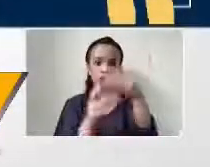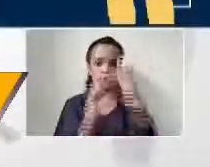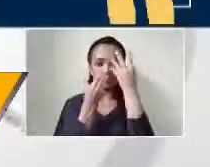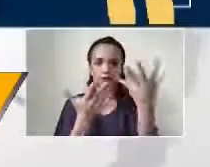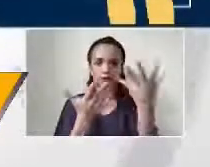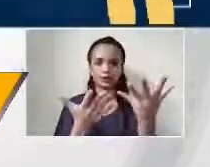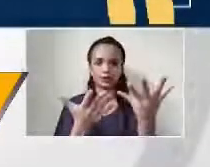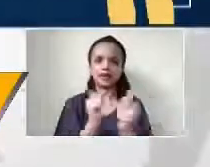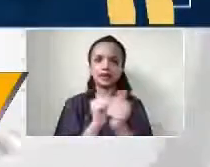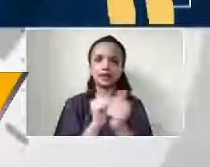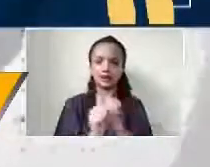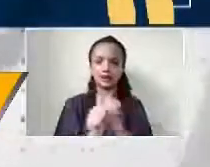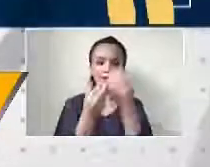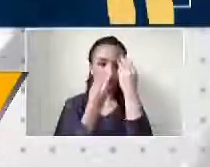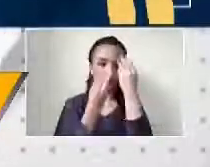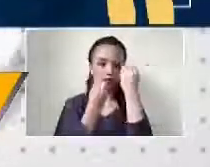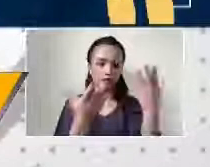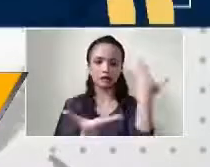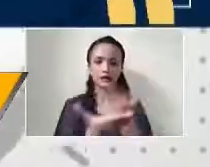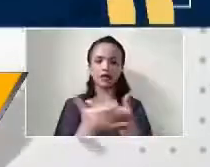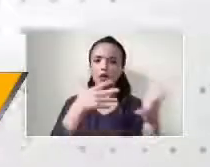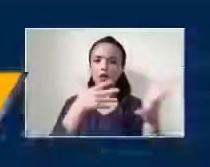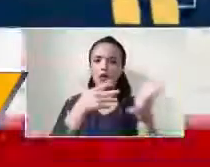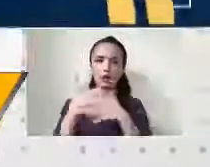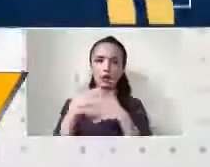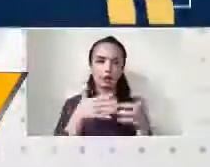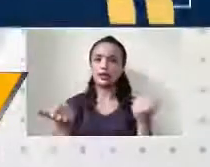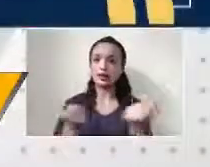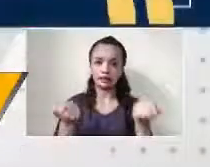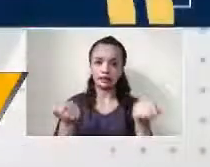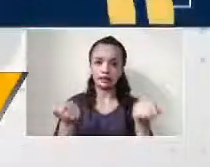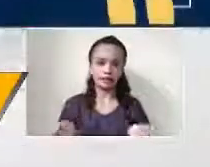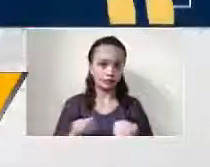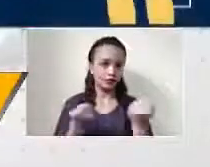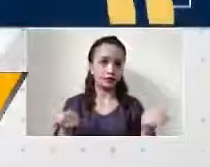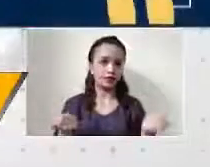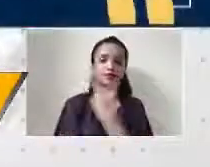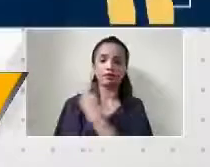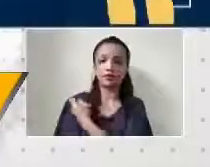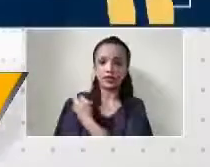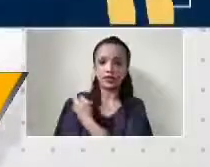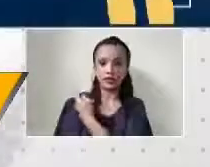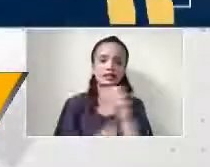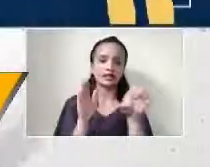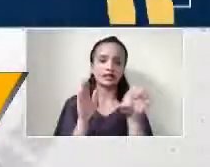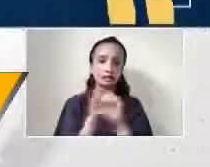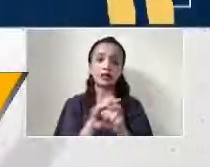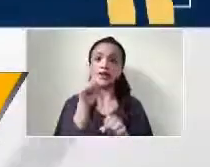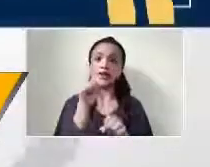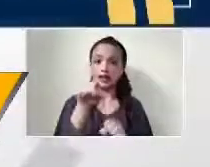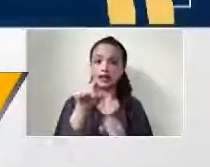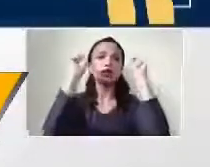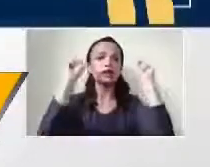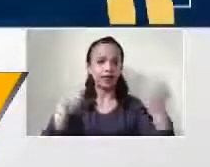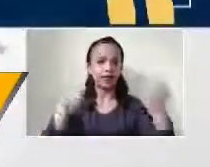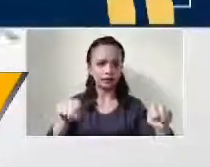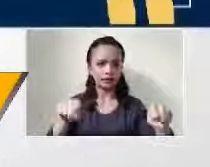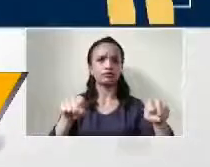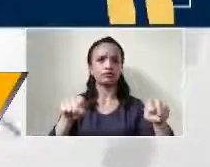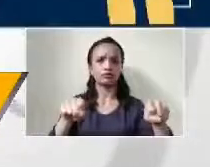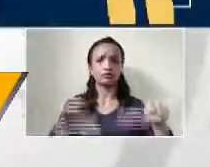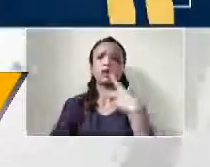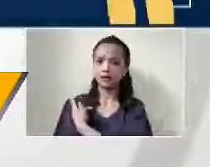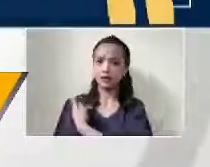mismong sistema sa vaccine rollout ang problema. Mungkahi naman ni Senator Joel Villanueva, dapat ay maglabas na lang ng joint